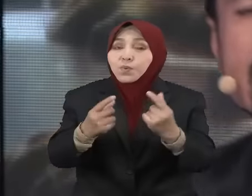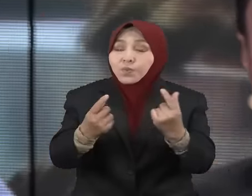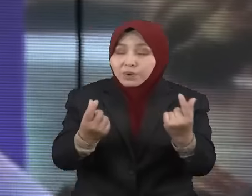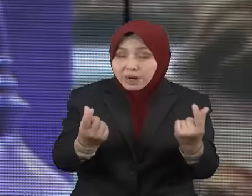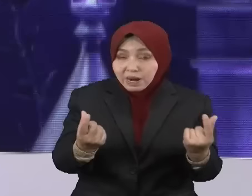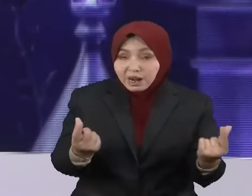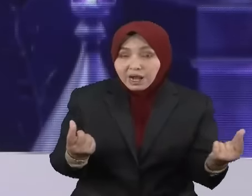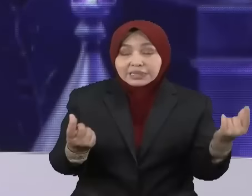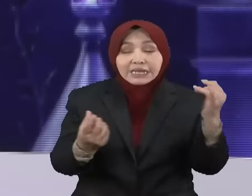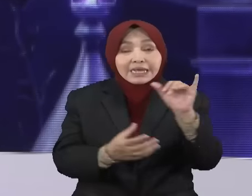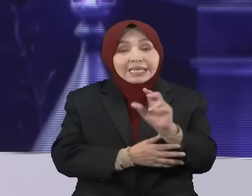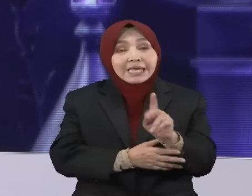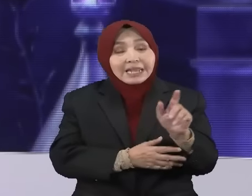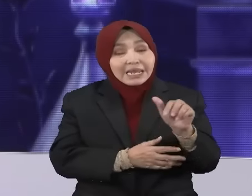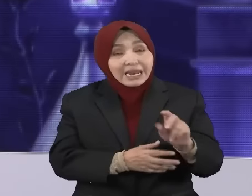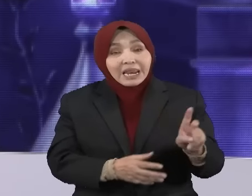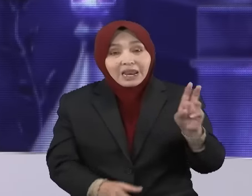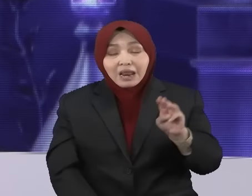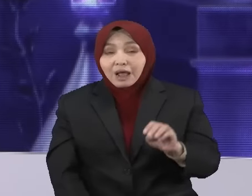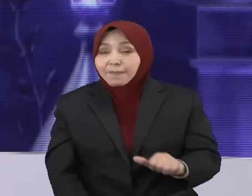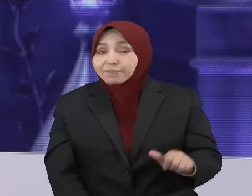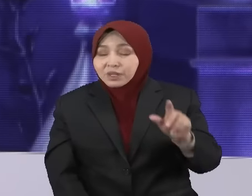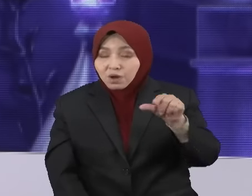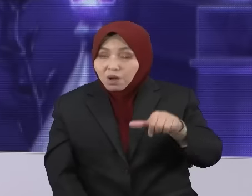قرآن املأ قلبي